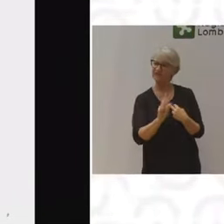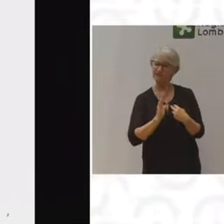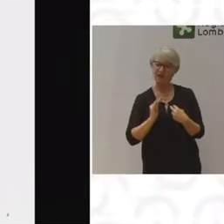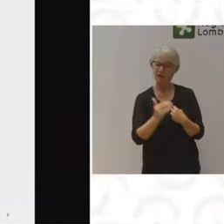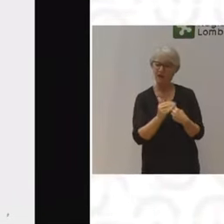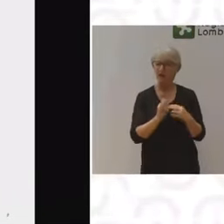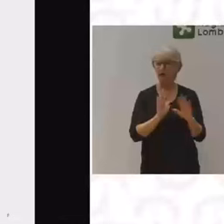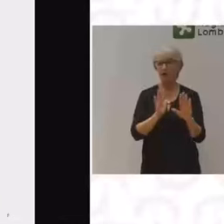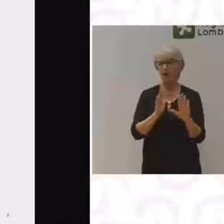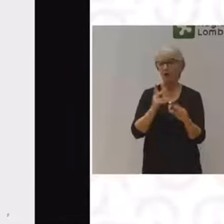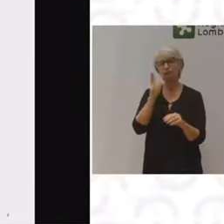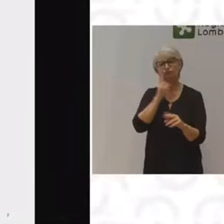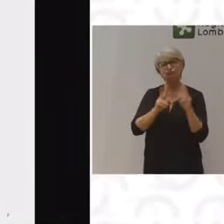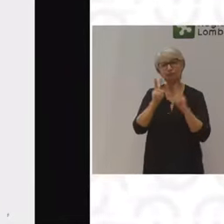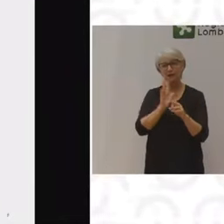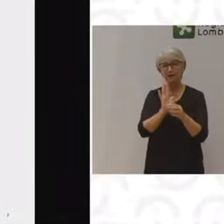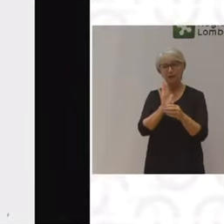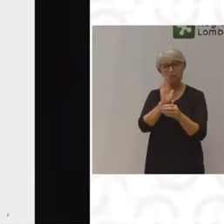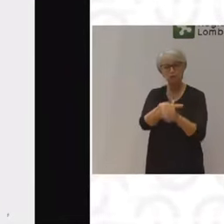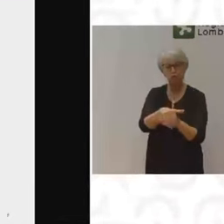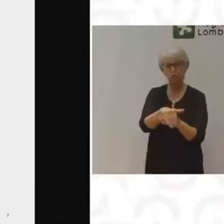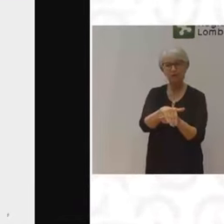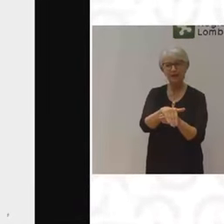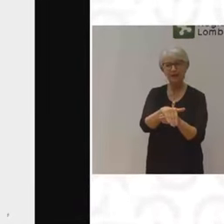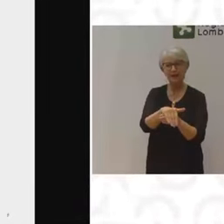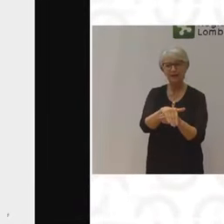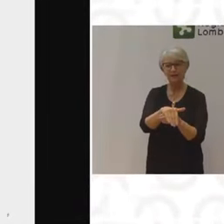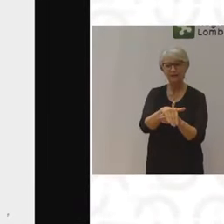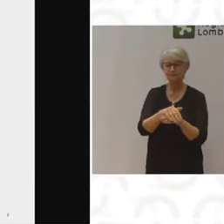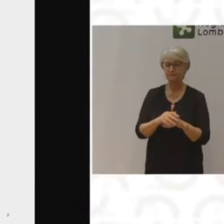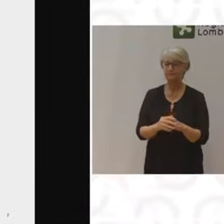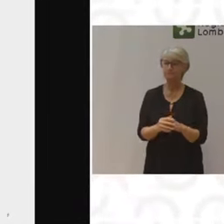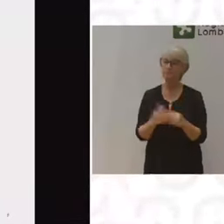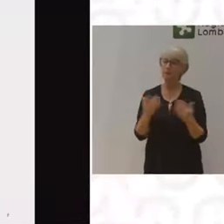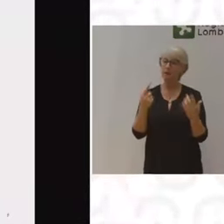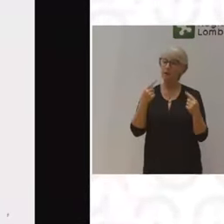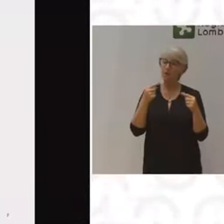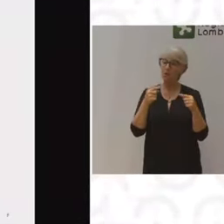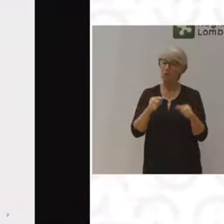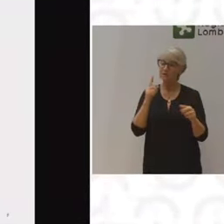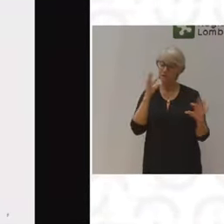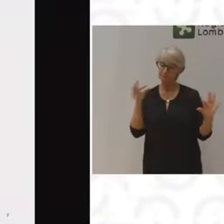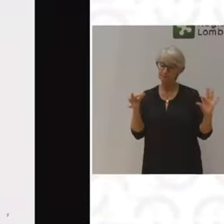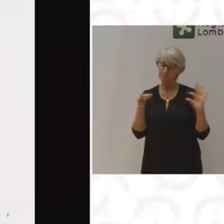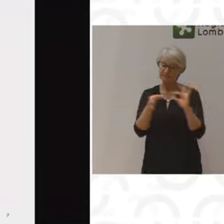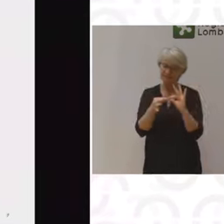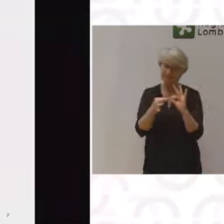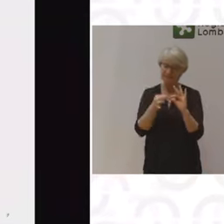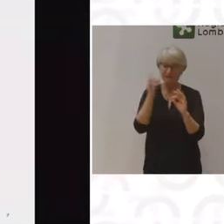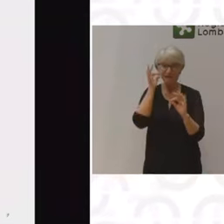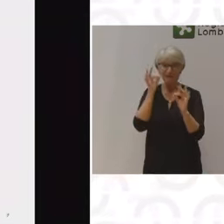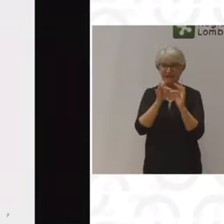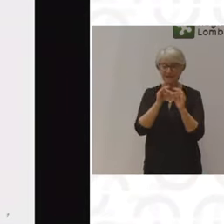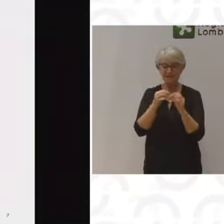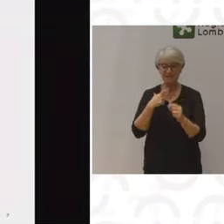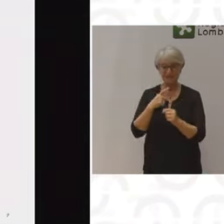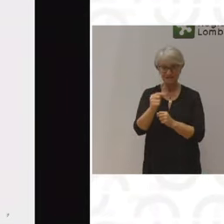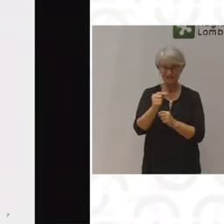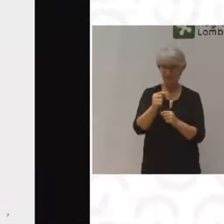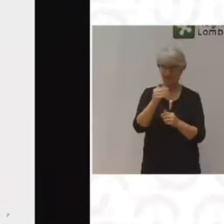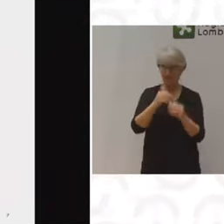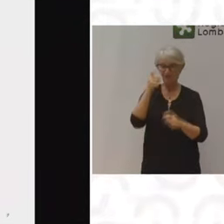stigmi e ignoranze. Per l'affido che siamo stati chiamati e per questa vita intensa che trascorriamo con loro e per loro, per